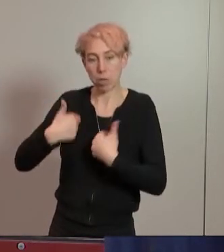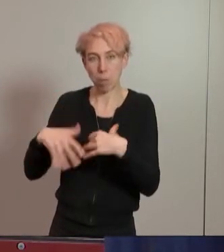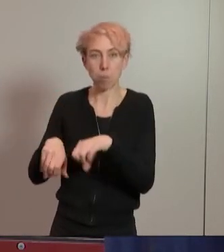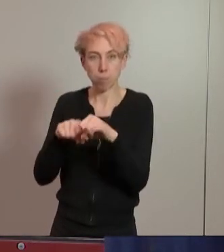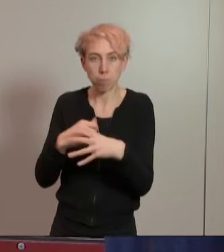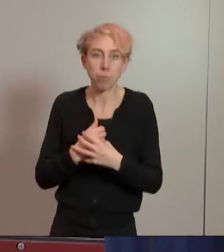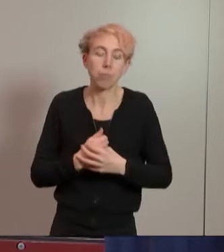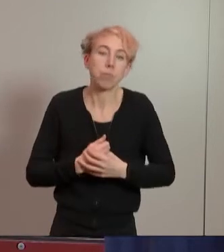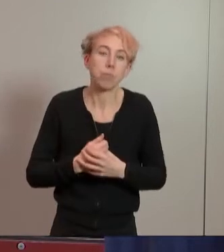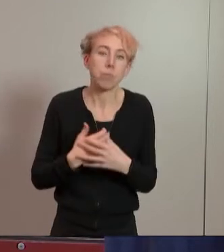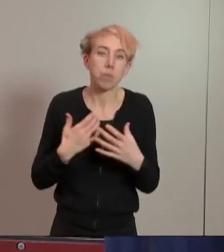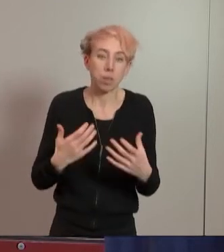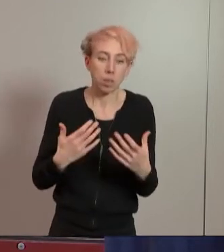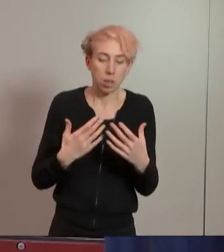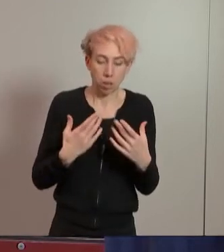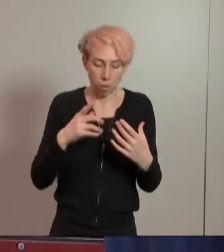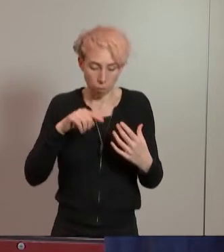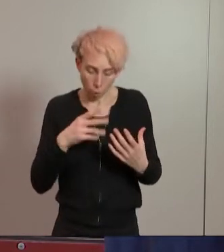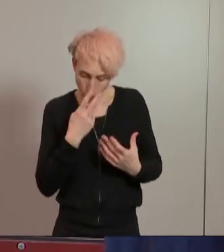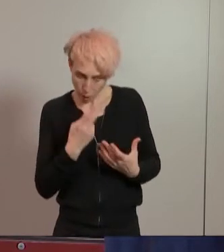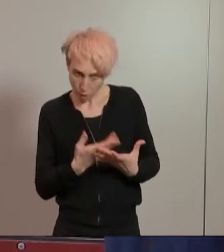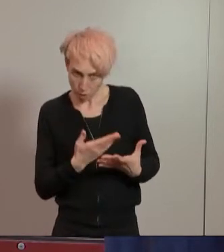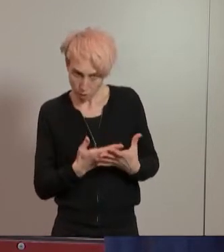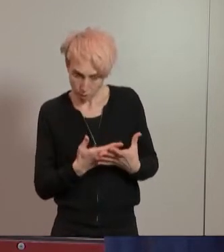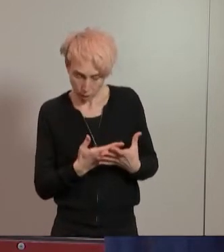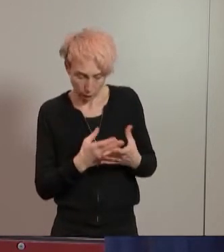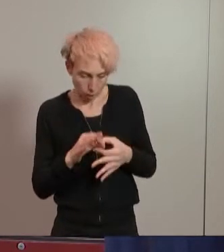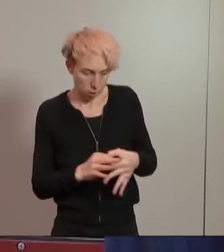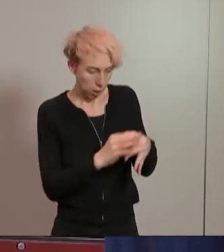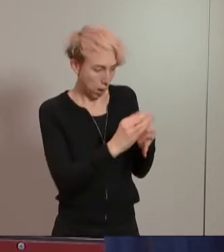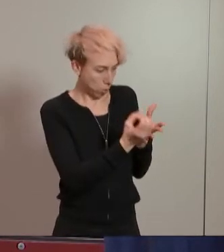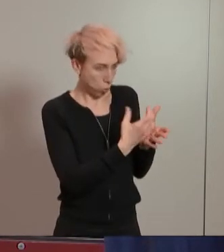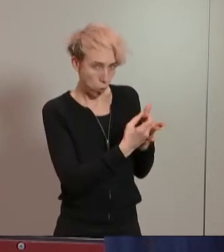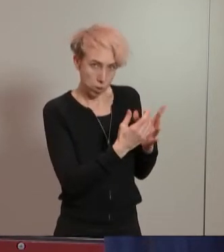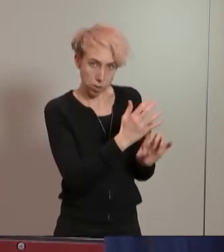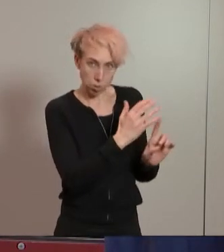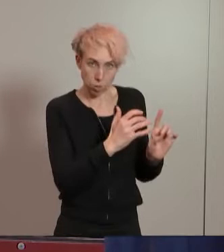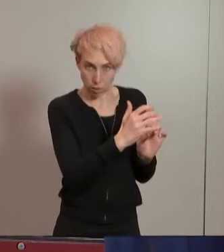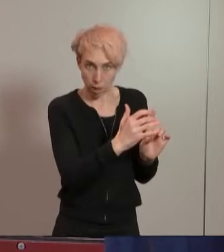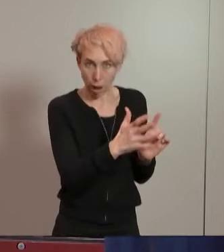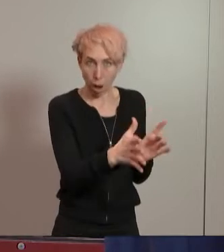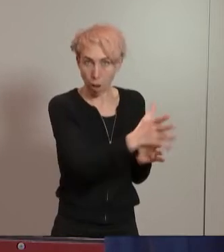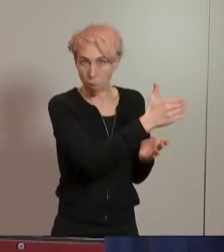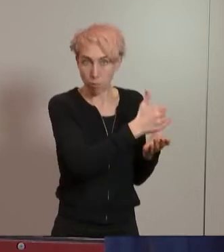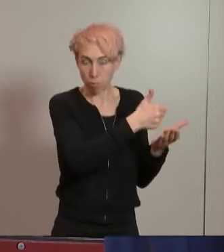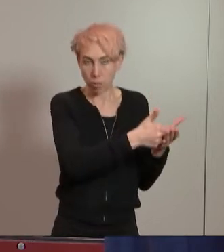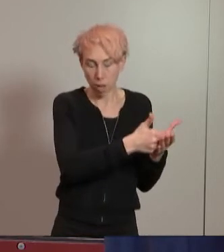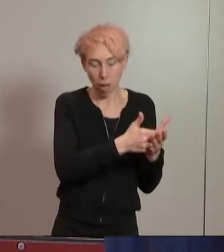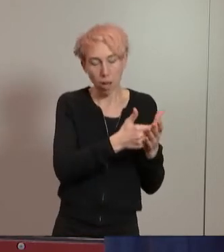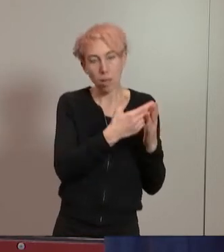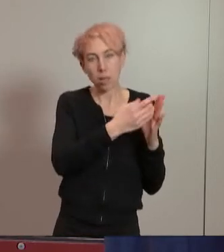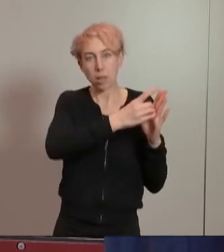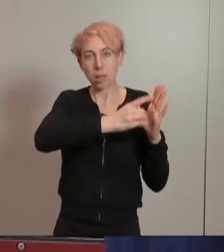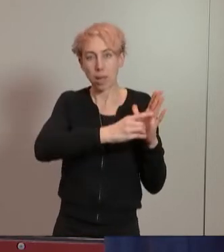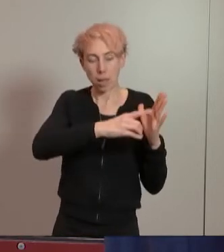d'apprécier la situation de la collectivité à la lumière des données sociales ici rassemblées. Toutefois, un décret du 30 novembre 2020 prévoit une